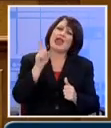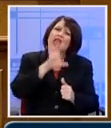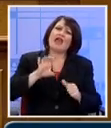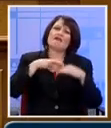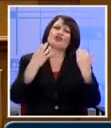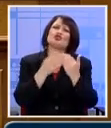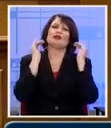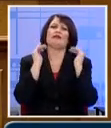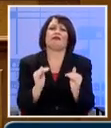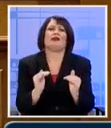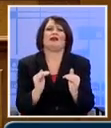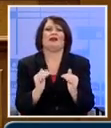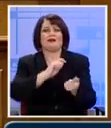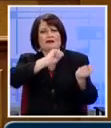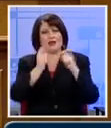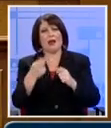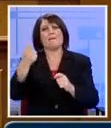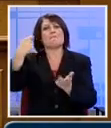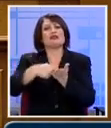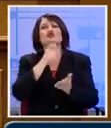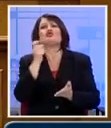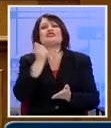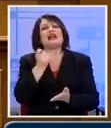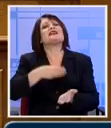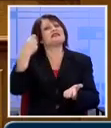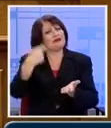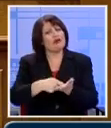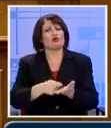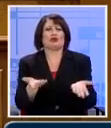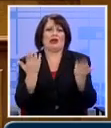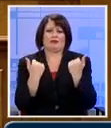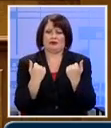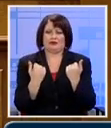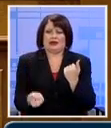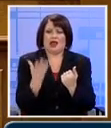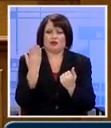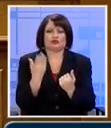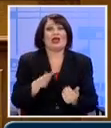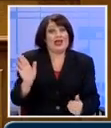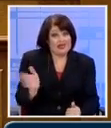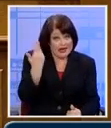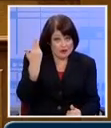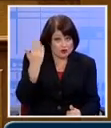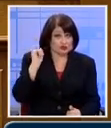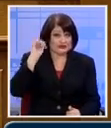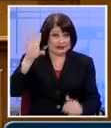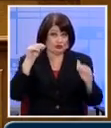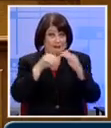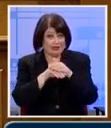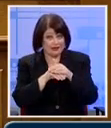Ευρωζώνη. Και θα αποκαταστήσουν μισθούς και συντάξεις και νέα φορολογία δεν θα βάλουν. Και θα διώξουν τους ξένους